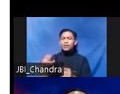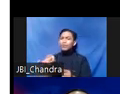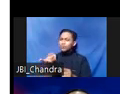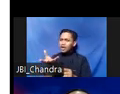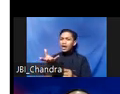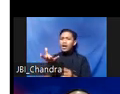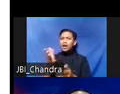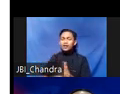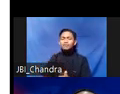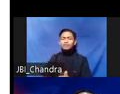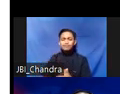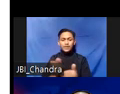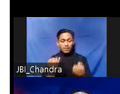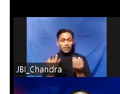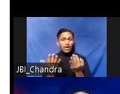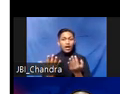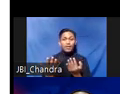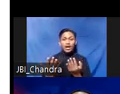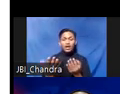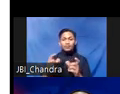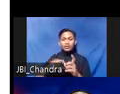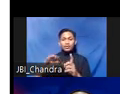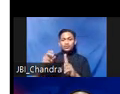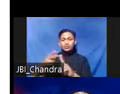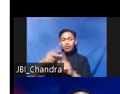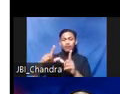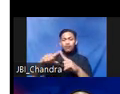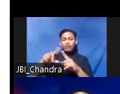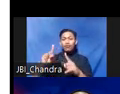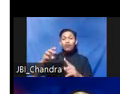ini beberapa software manager-software